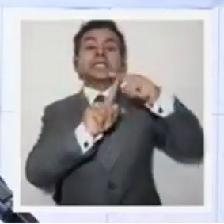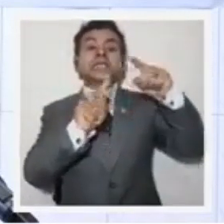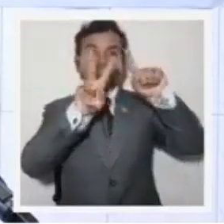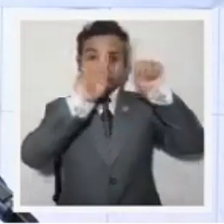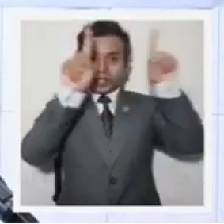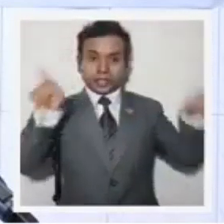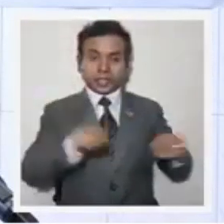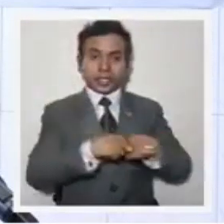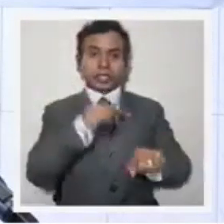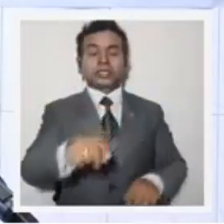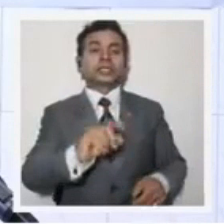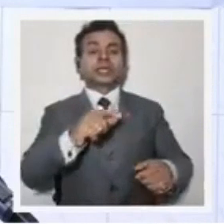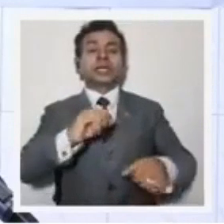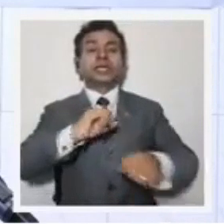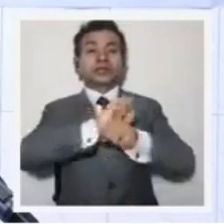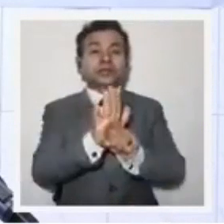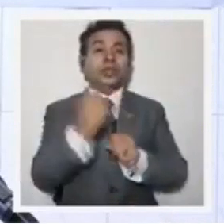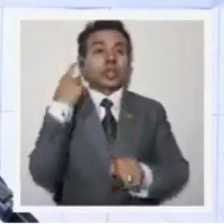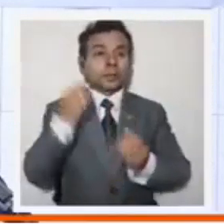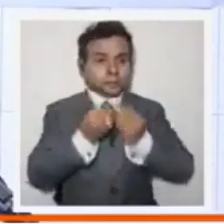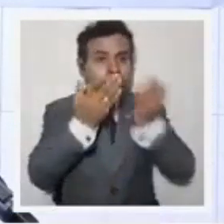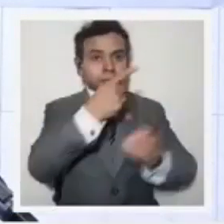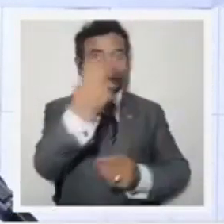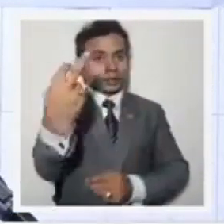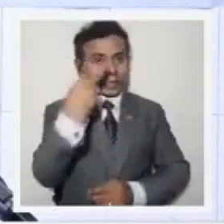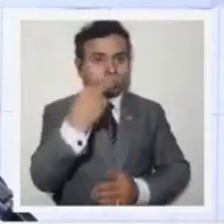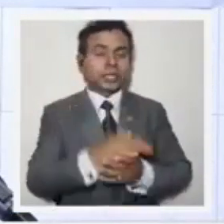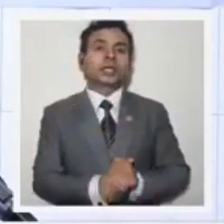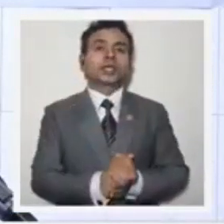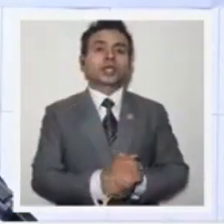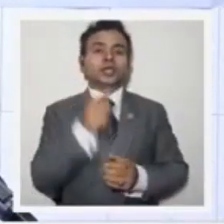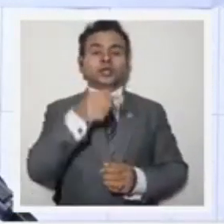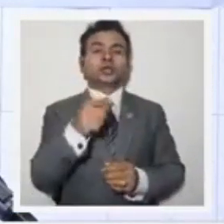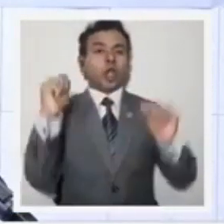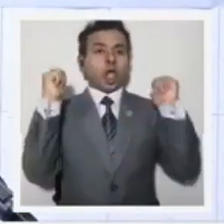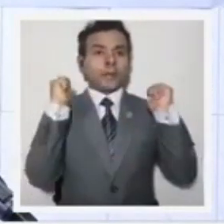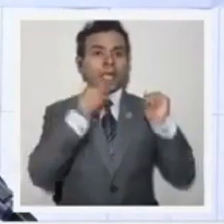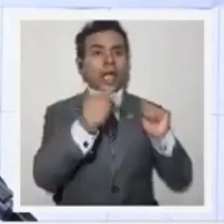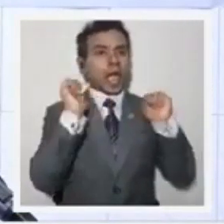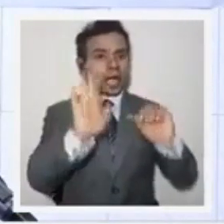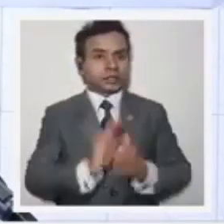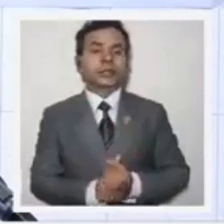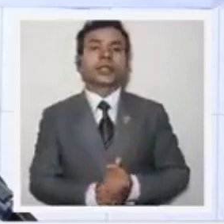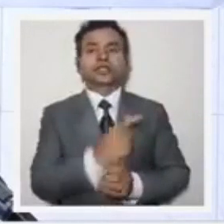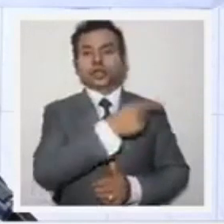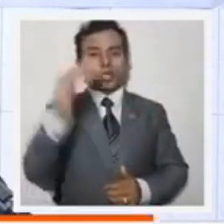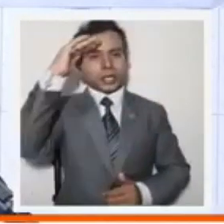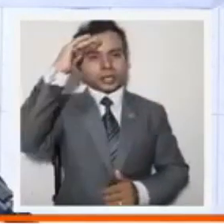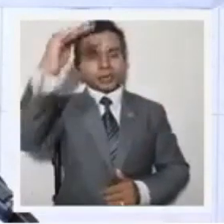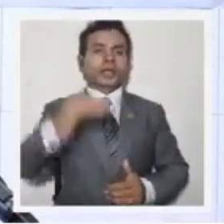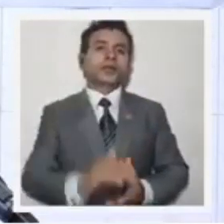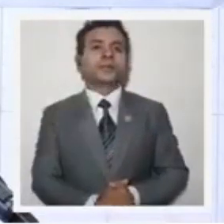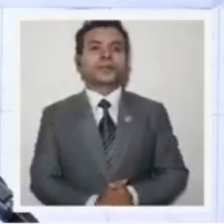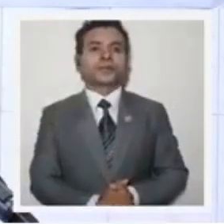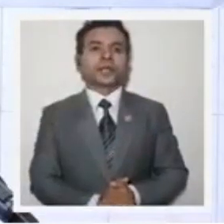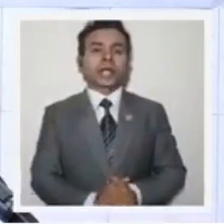করছেন নানা প্রান্তে এবং প্রতিদিনের সংবাদ বুলেটিন স্বাস্থ্য অধিদপ্তর থেকে প্রচারিত কোভিড-19 বিষয়ক